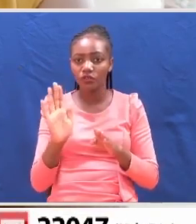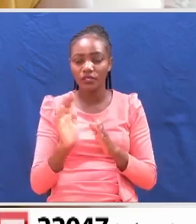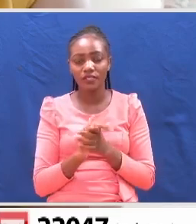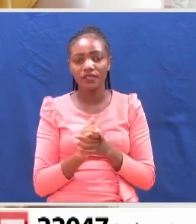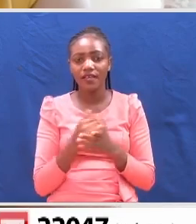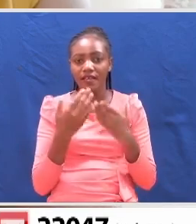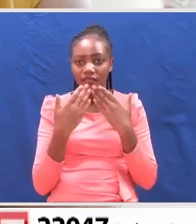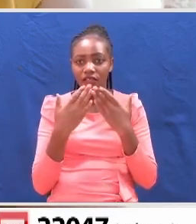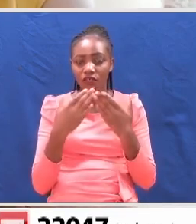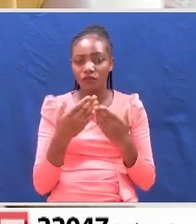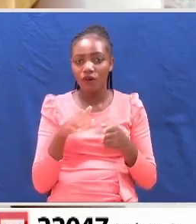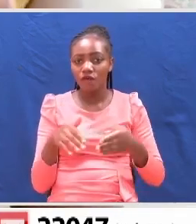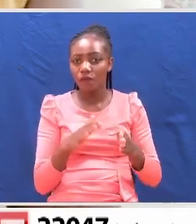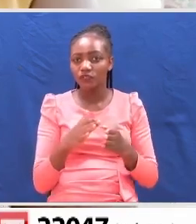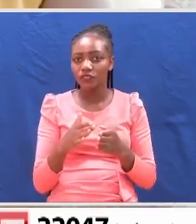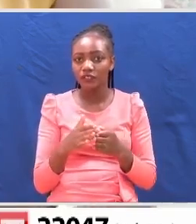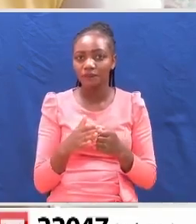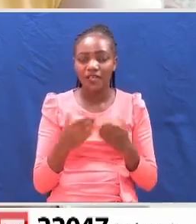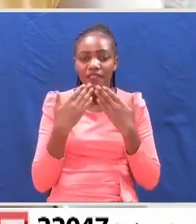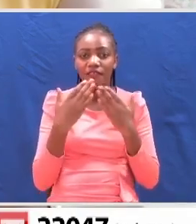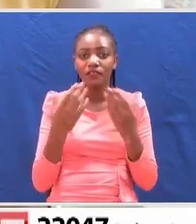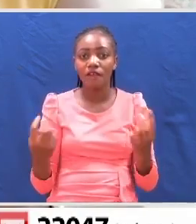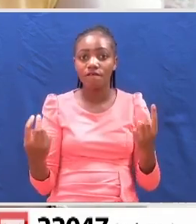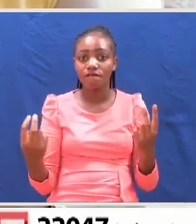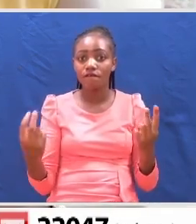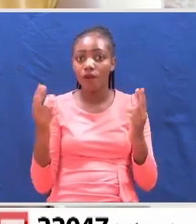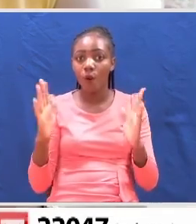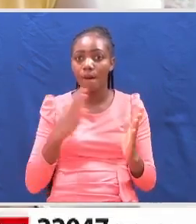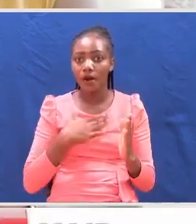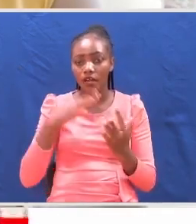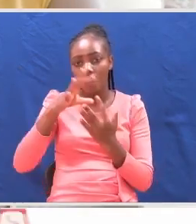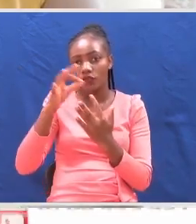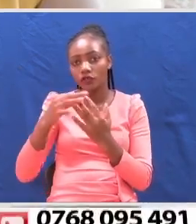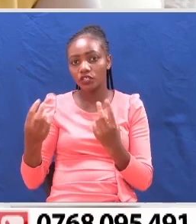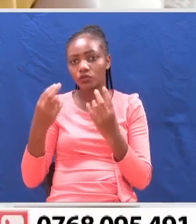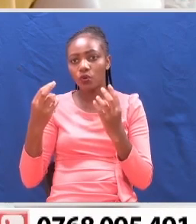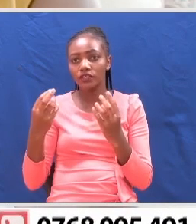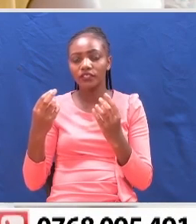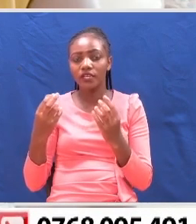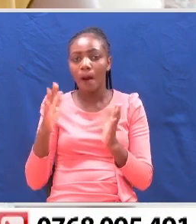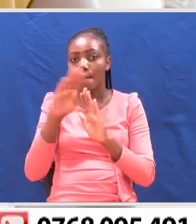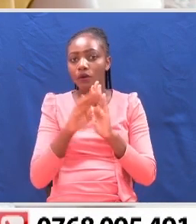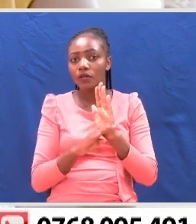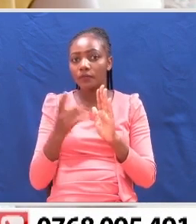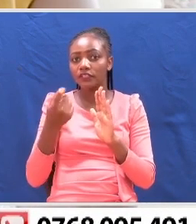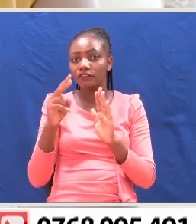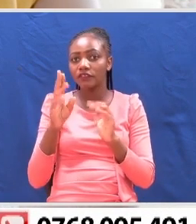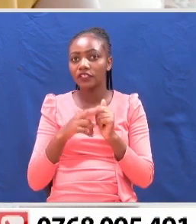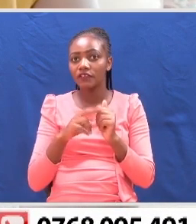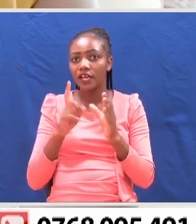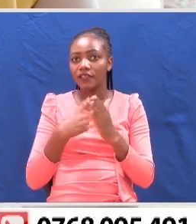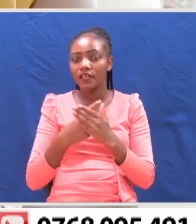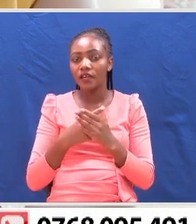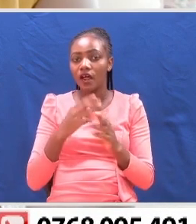nasi ndani ya TV 47. Shukrani za dhati mpenzi mtazamaji kuchagua kutegea TV 47. Makala haya